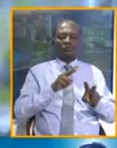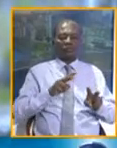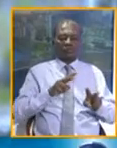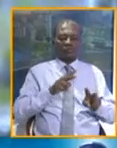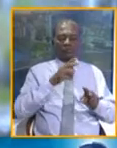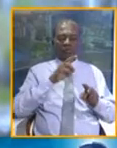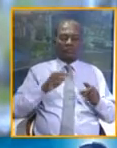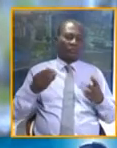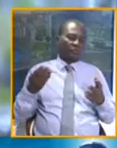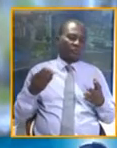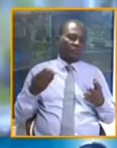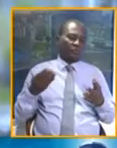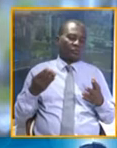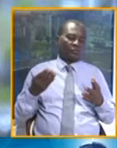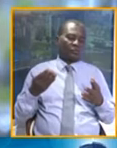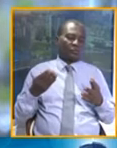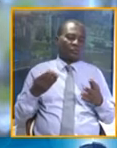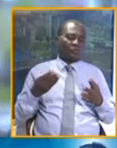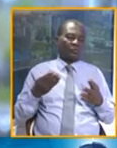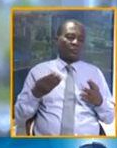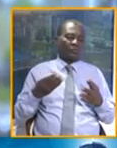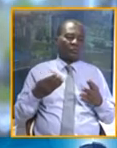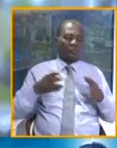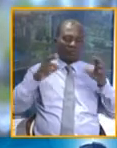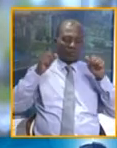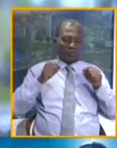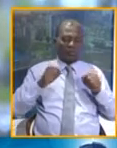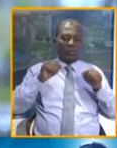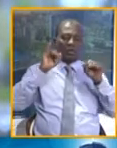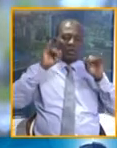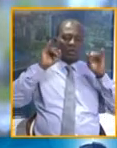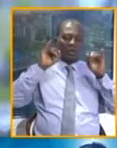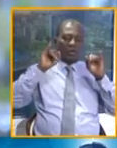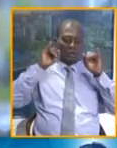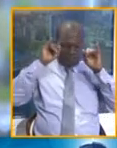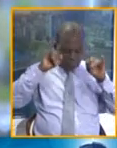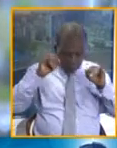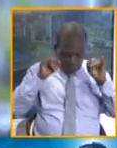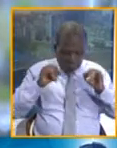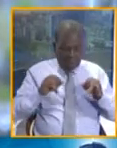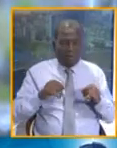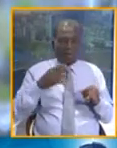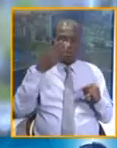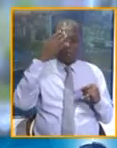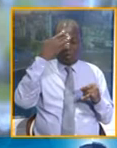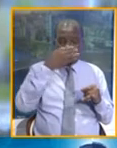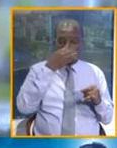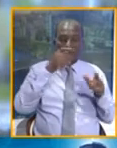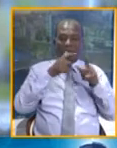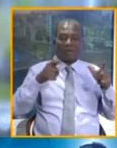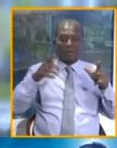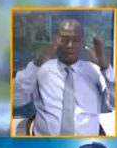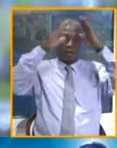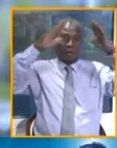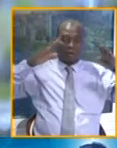ont débuté par les cérémonies de présentation de condoléances au COSIM et à la famille du défunt. Pour l'occasion, la grande mosquée